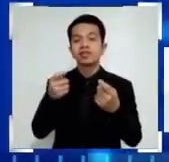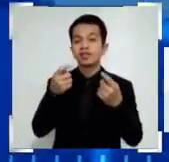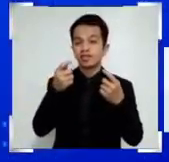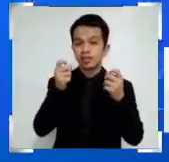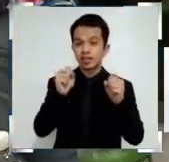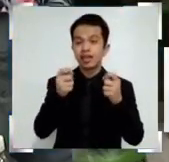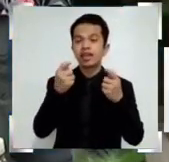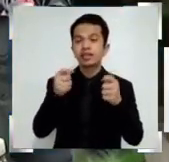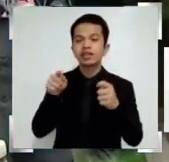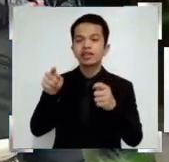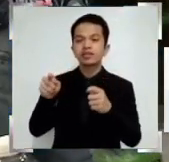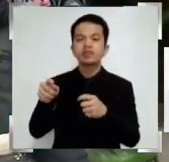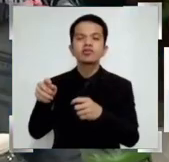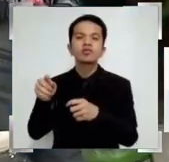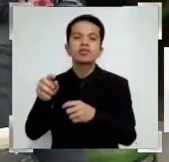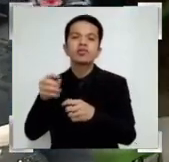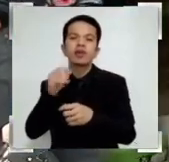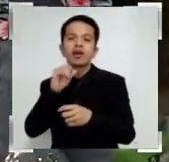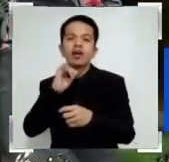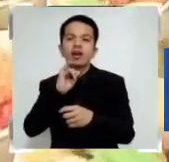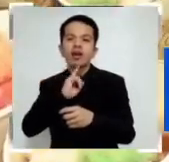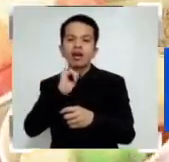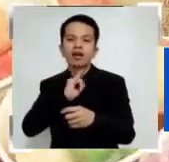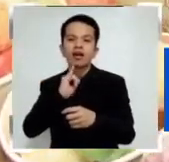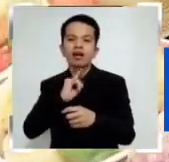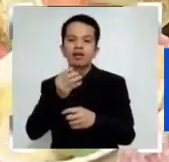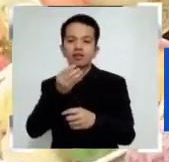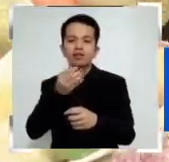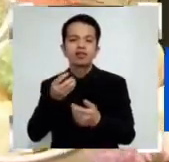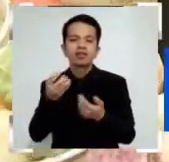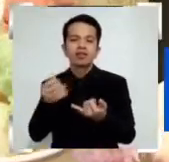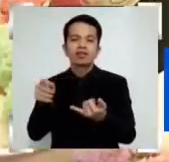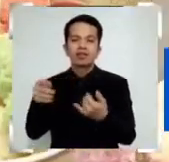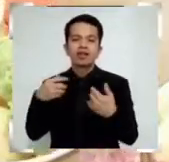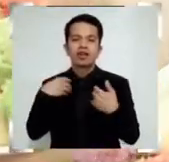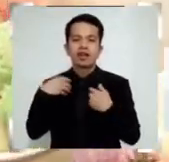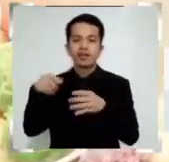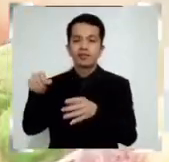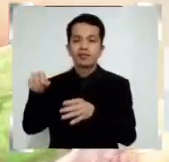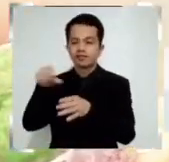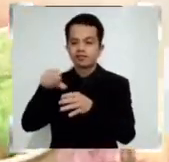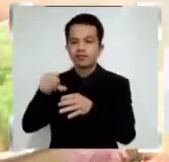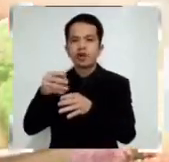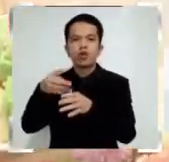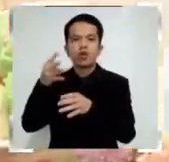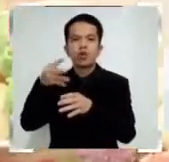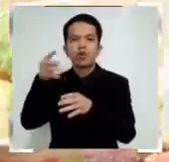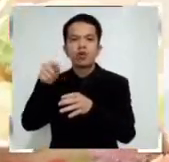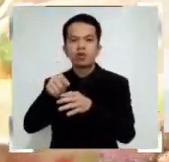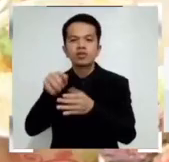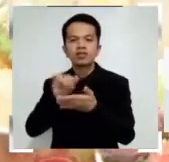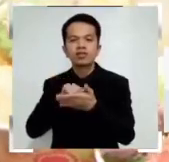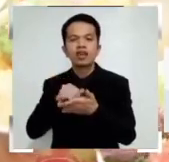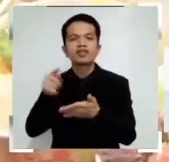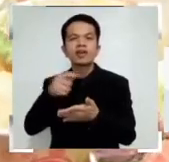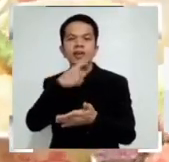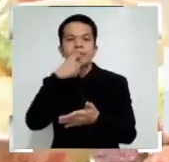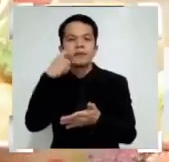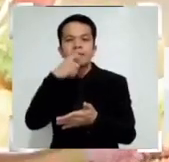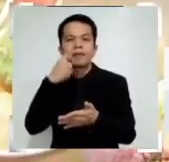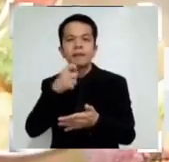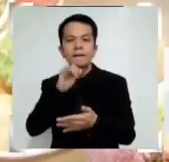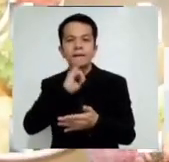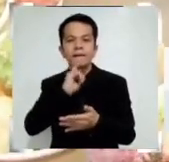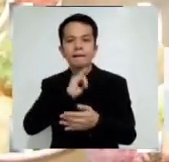cream. Smoking ball sa ice cream, ma'am, tapos liquid nitrogen po siya. Dry ice cream po. Ah, okay. So, sir, ano pong